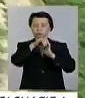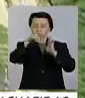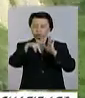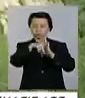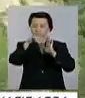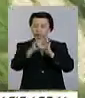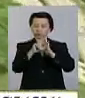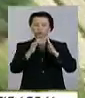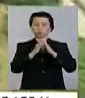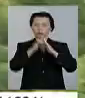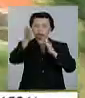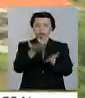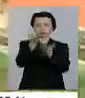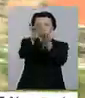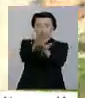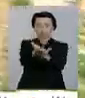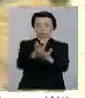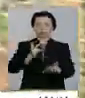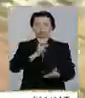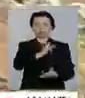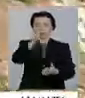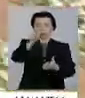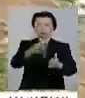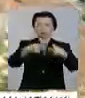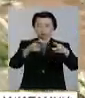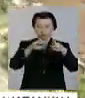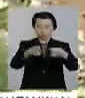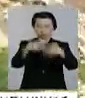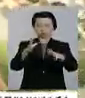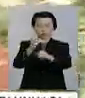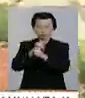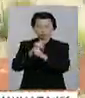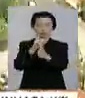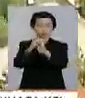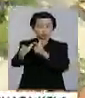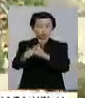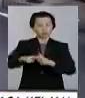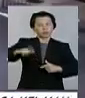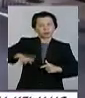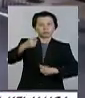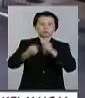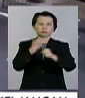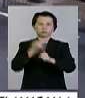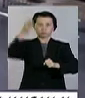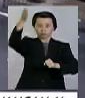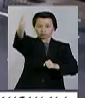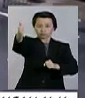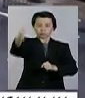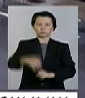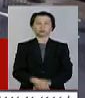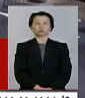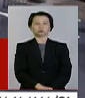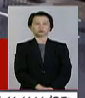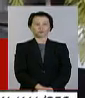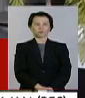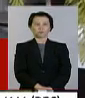mampu milik baharu akan dibentangkan dalam kabinet dan akan dilancar setelah mendapat kelulusan selewat-lewatnya tahun hadapan.